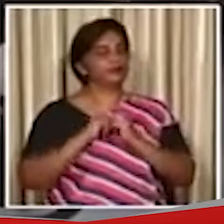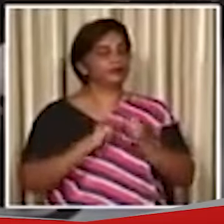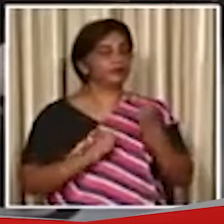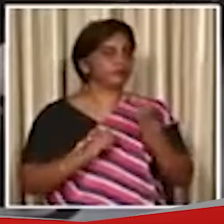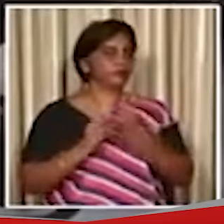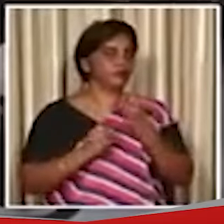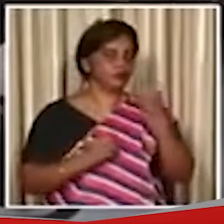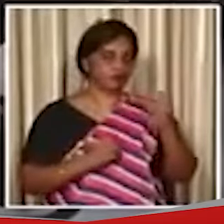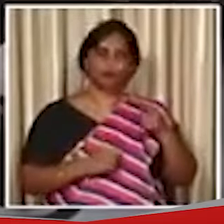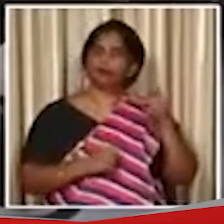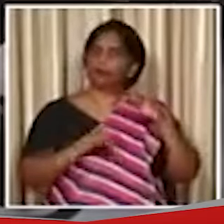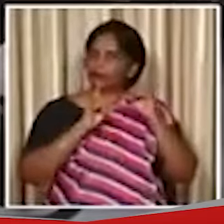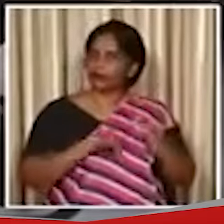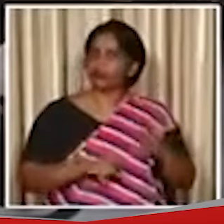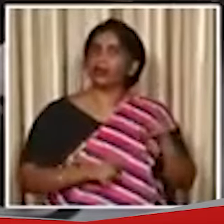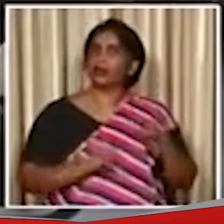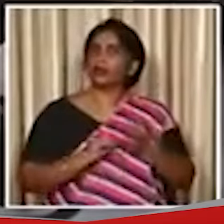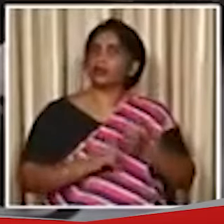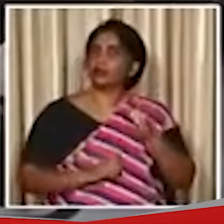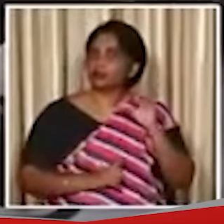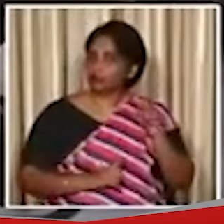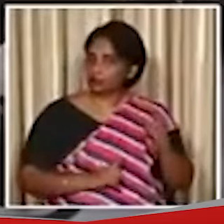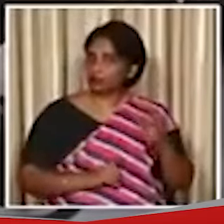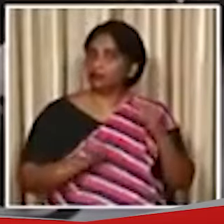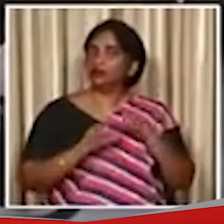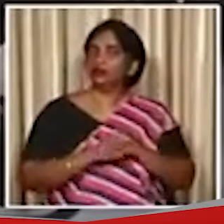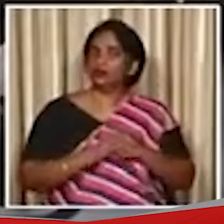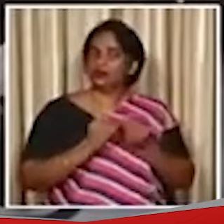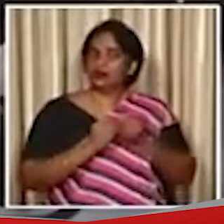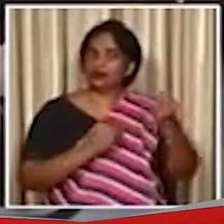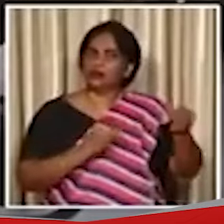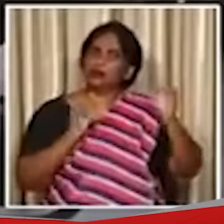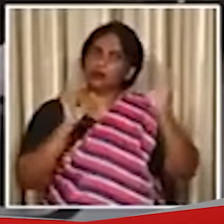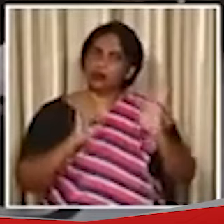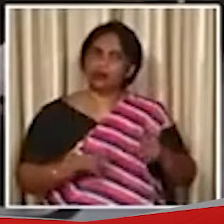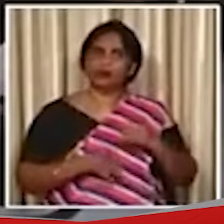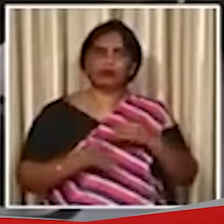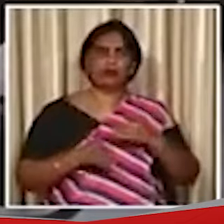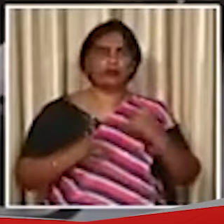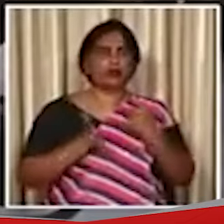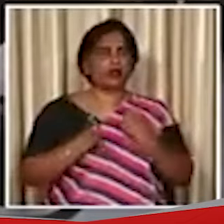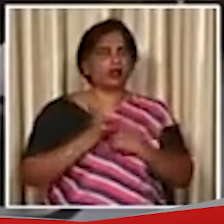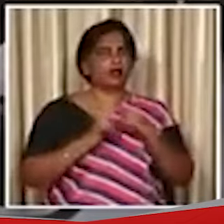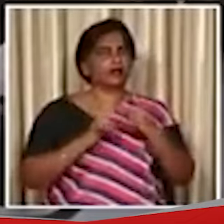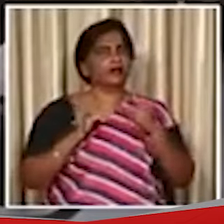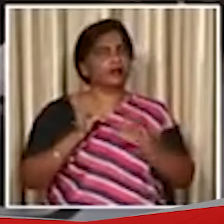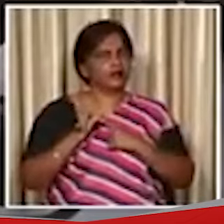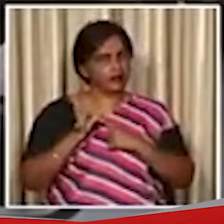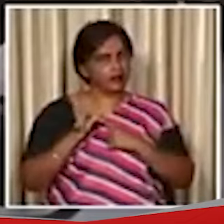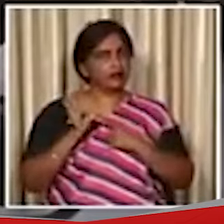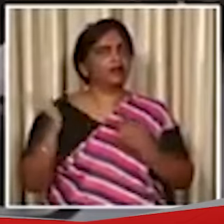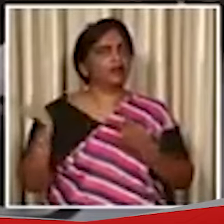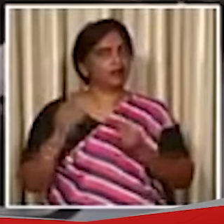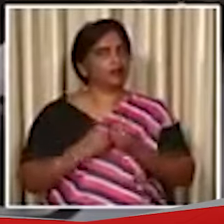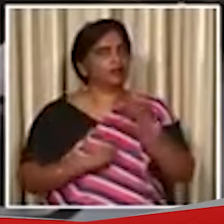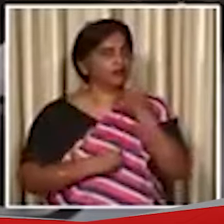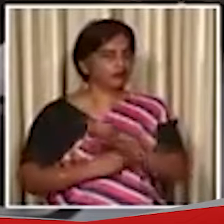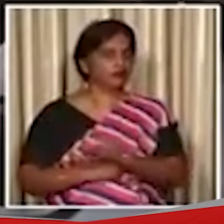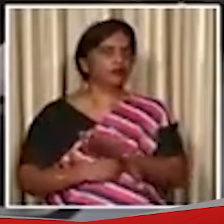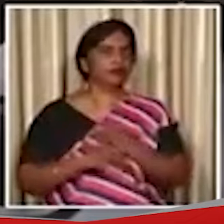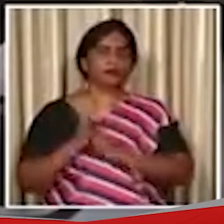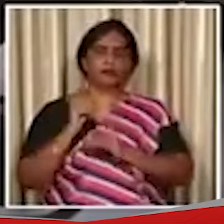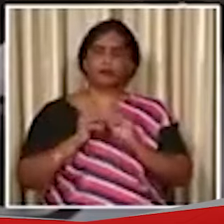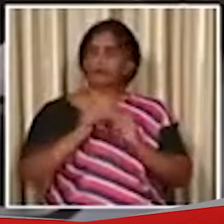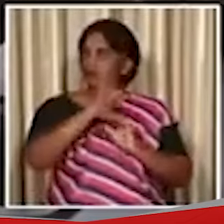සඳහත්තම මුදල් දෙන්නේකෙ. තේහෙමනං ජනාධිපතිගේ යටතට මේක පවරන්න ඕ නෑ ති මහමාර්ග අමත්‍යයන් සිට පලත් සභා